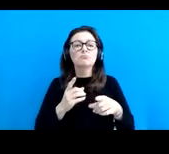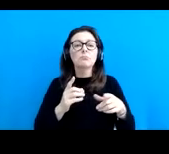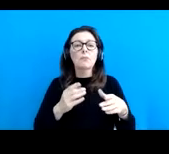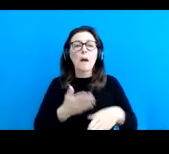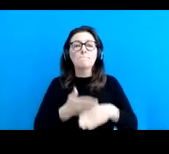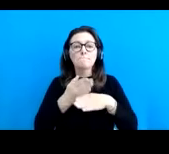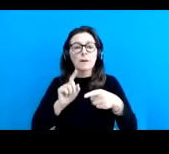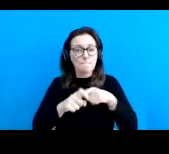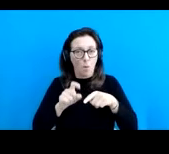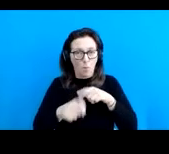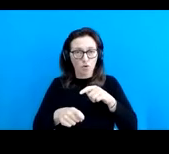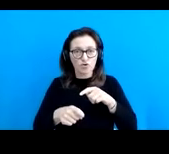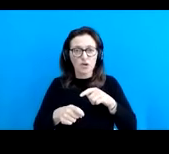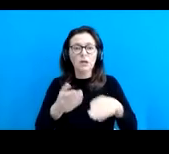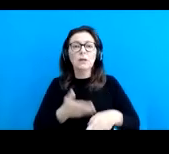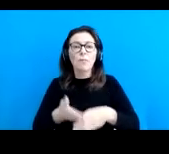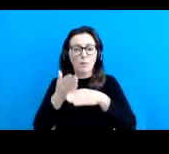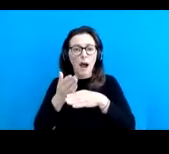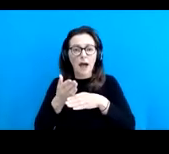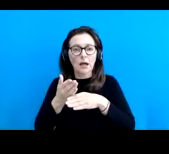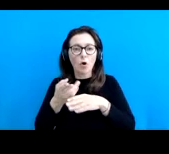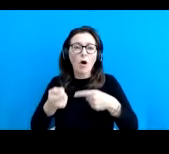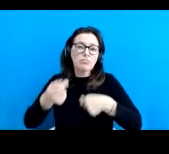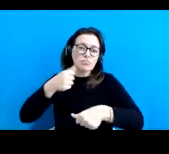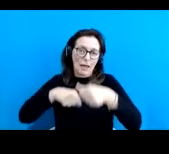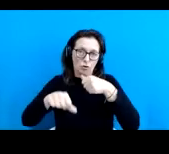pomagajo premostiti oškodovane zmožnosti.